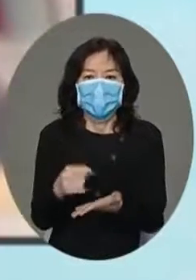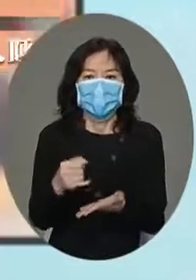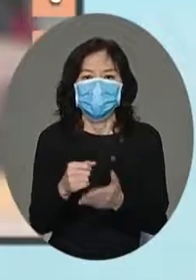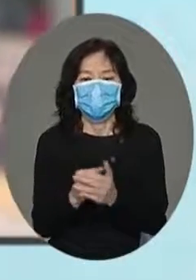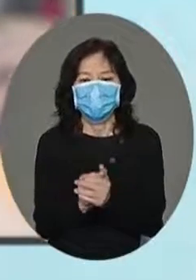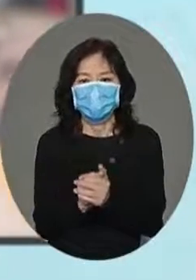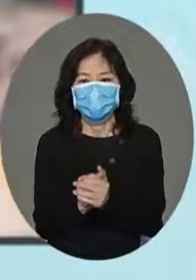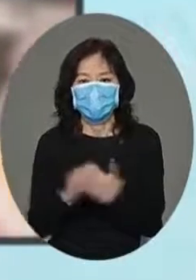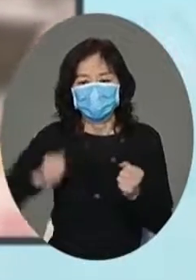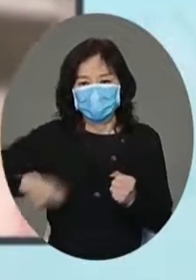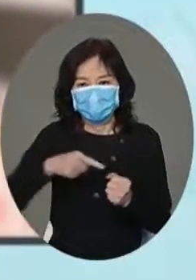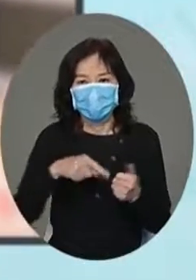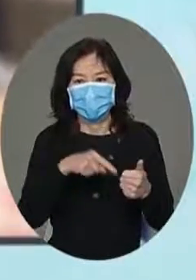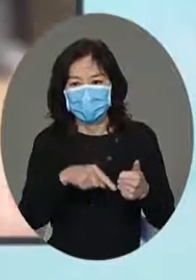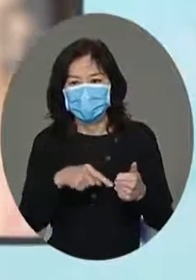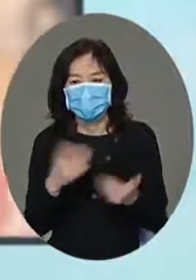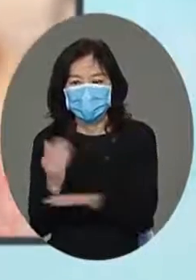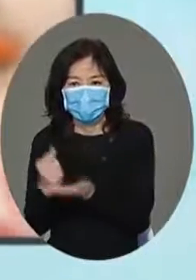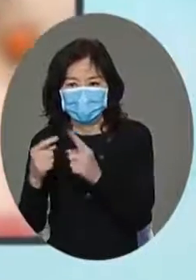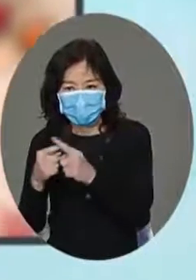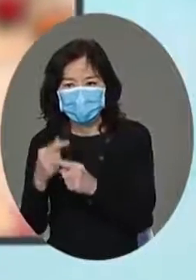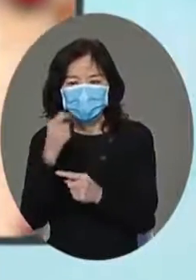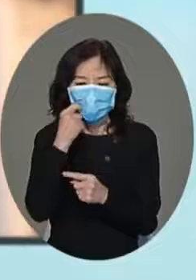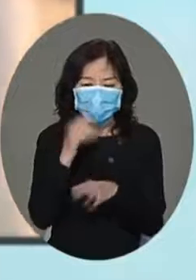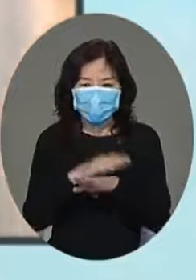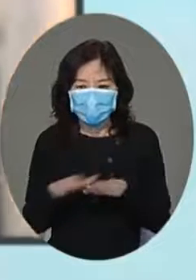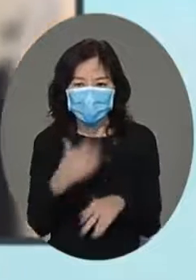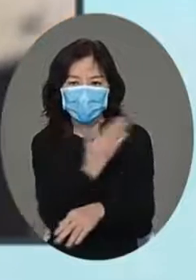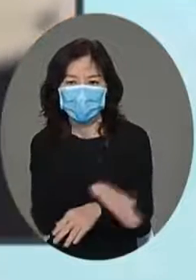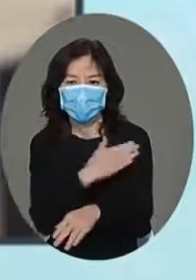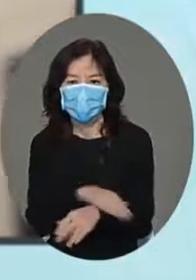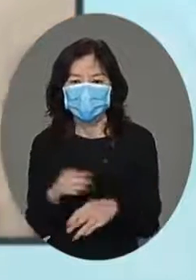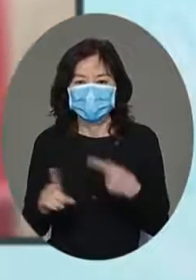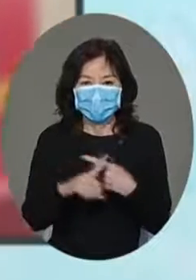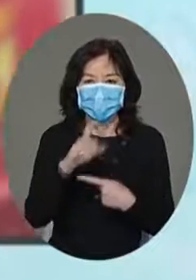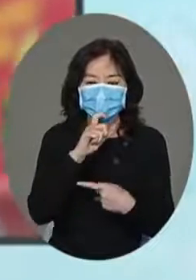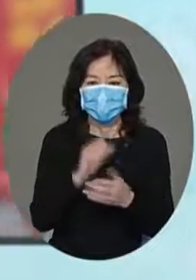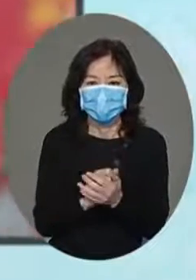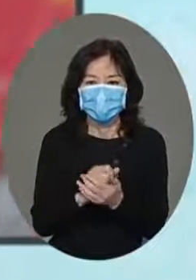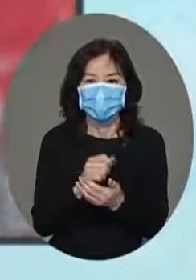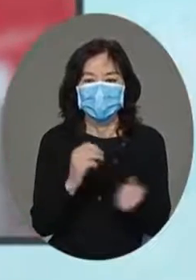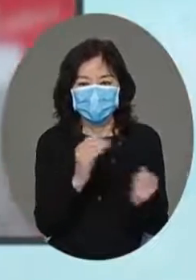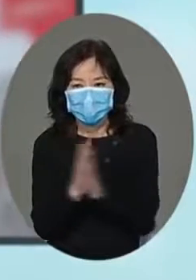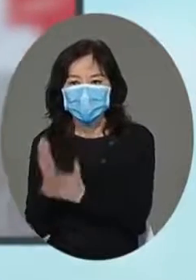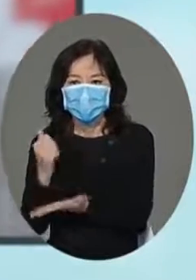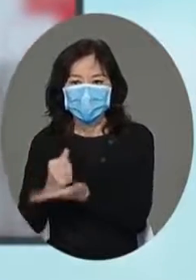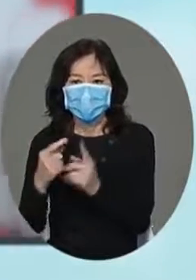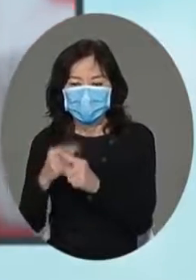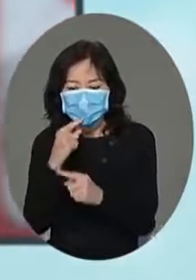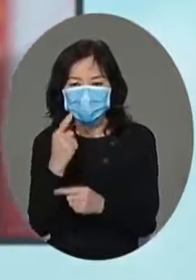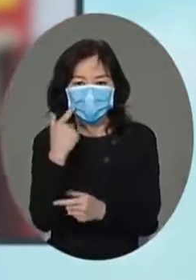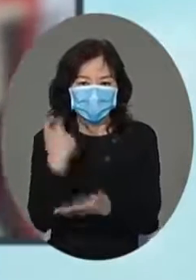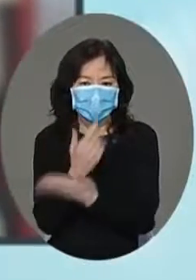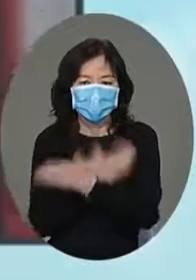件。法官說，被告將乘客的性命和安全置於危險之中，令到乘客受到嚴重傷